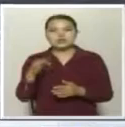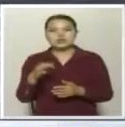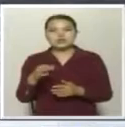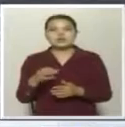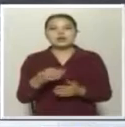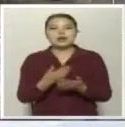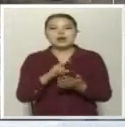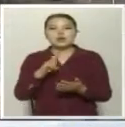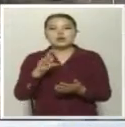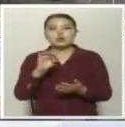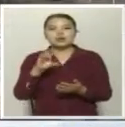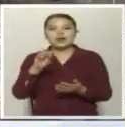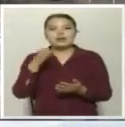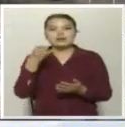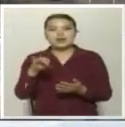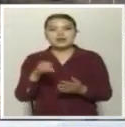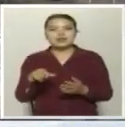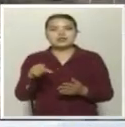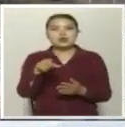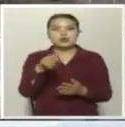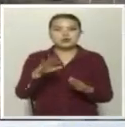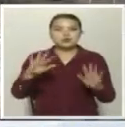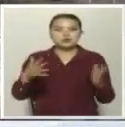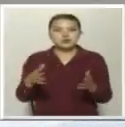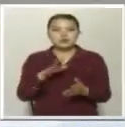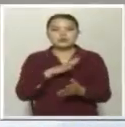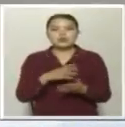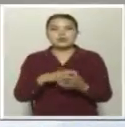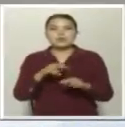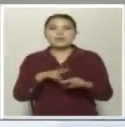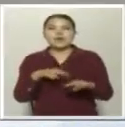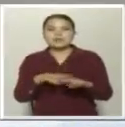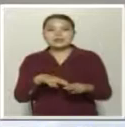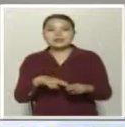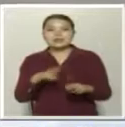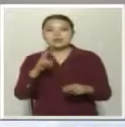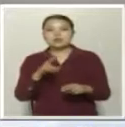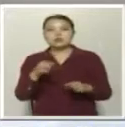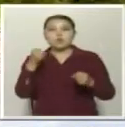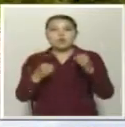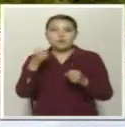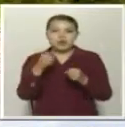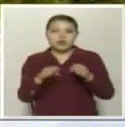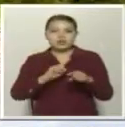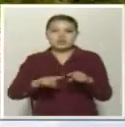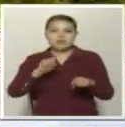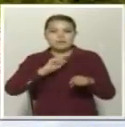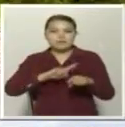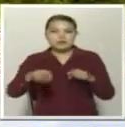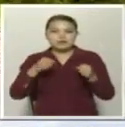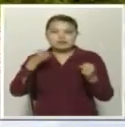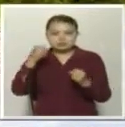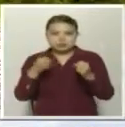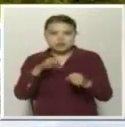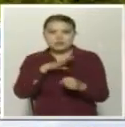Қостанай Қарабұтақ А-22 тасжолында болған. Осы уақытта полицейлер жоғары жылдамдықпен келе жатқан Toyota көлігін байқап тоқтатқан.